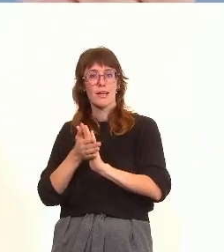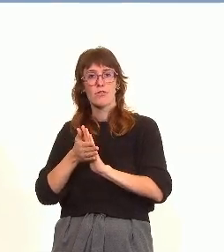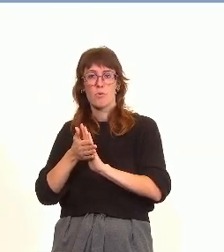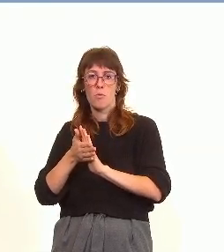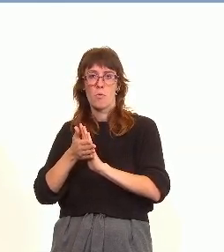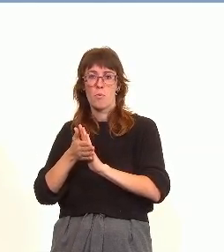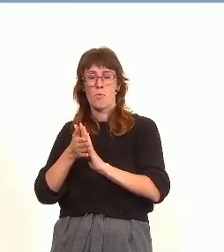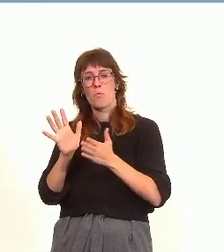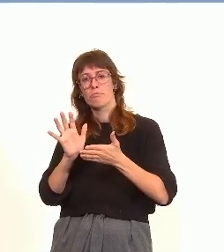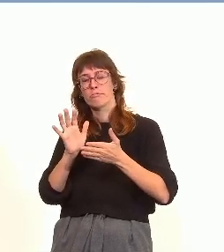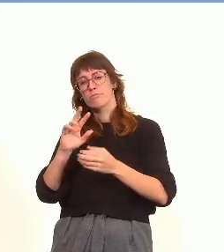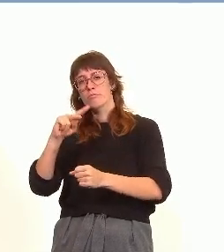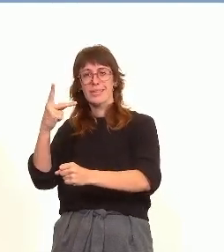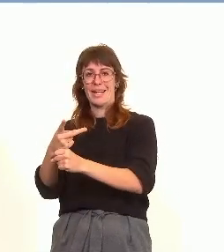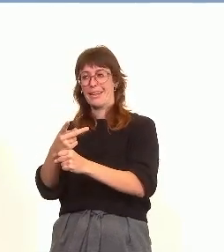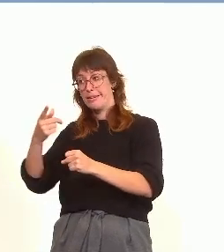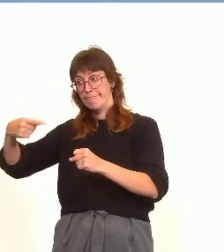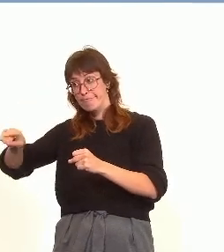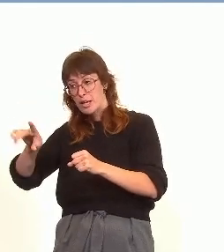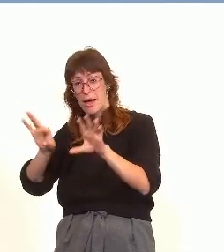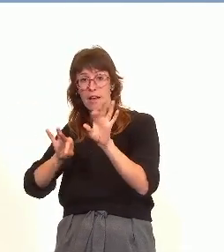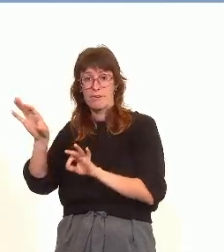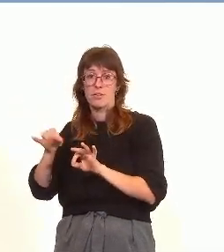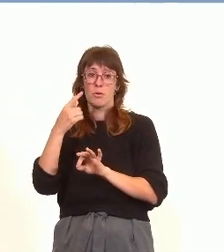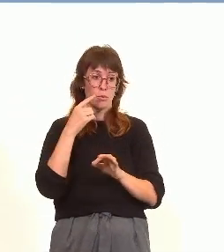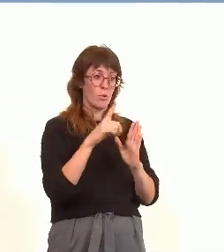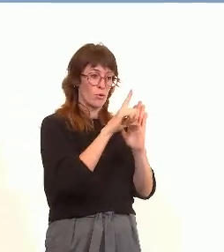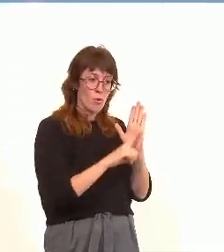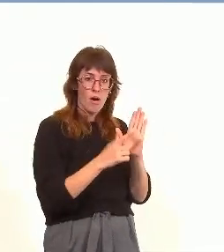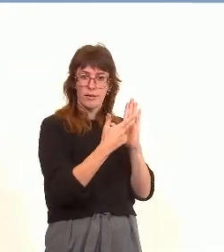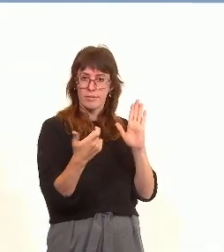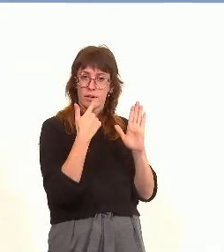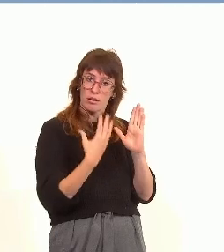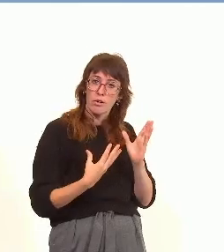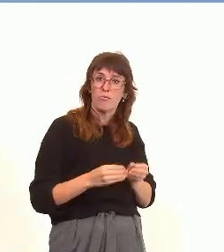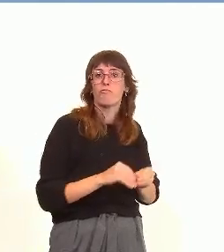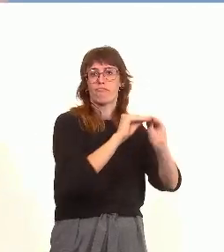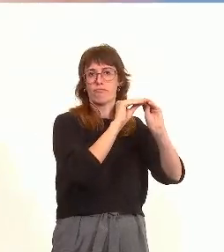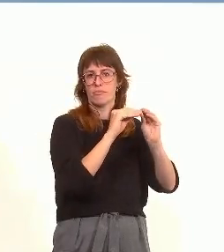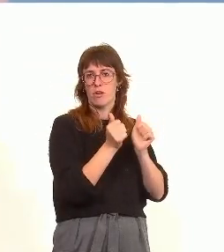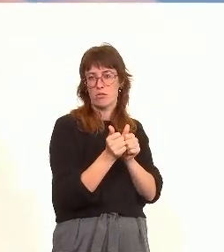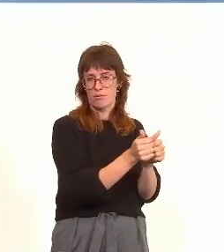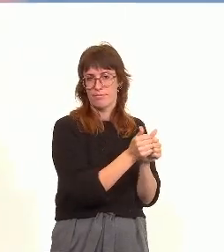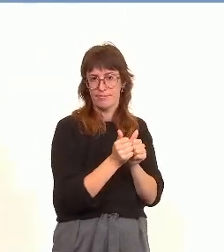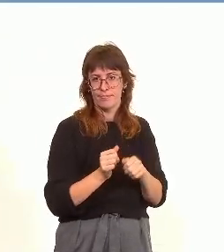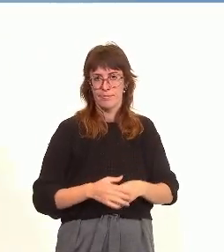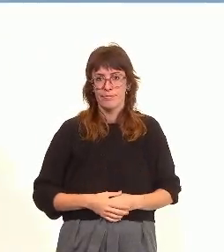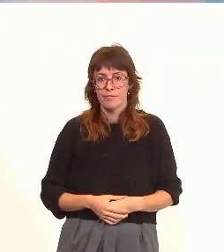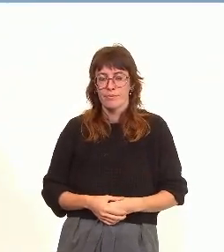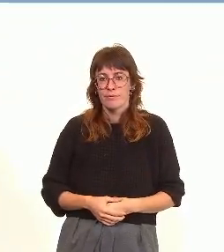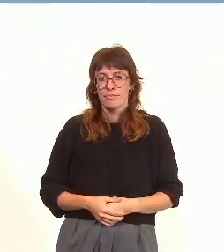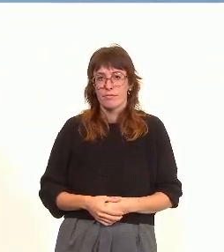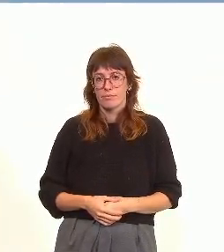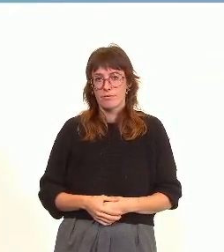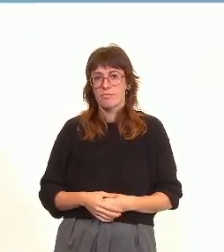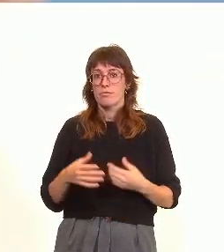des politiques. C'est quand même significatif que ce soit l'article 1er. Ensuite, on a un schéma donc, qui est basé sur de la représentation, essentiellement effectué via